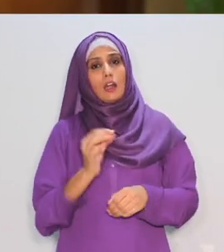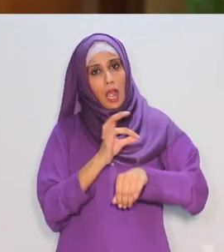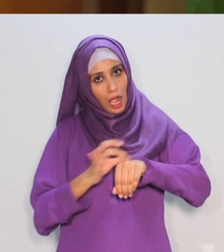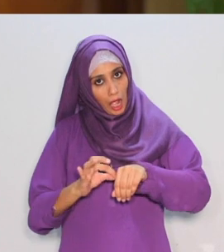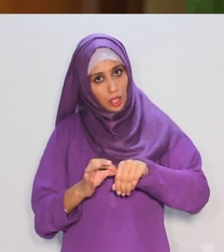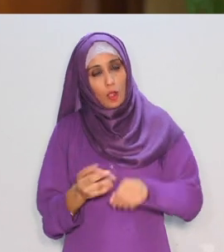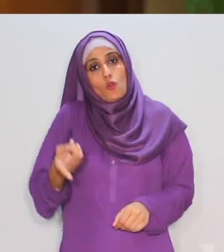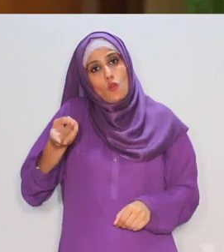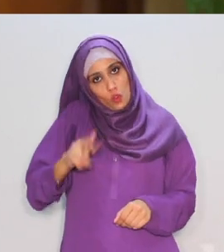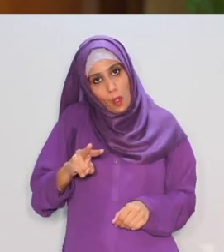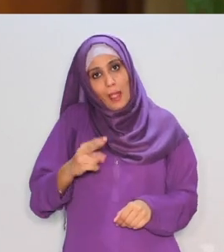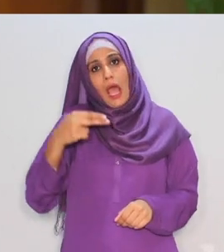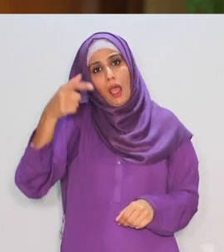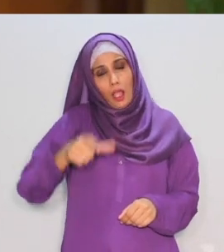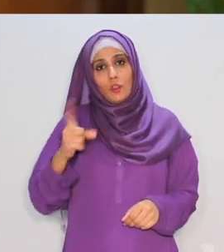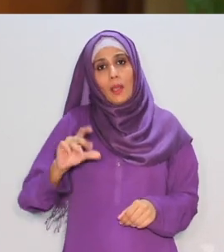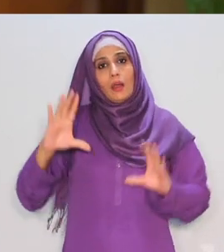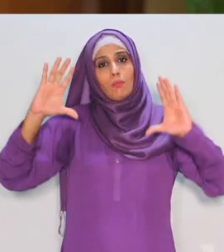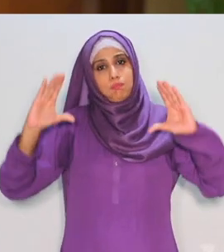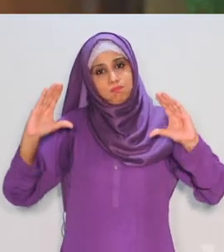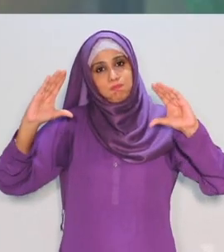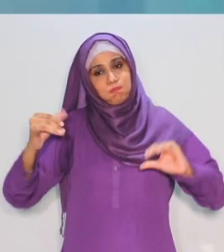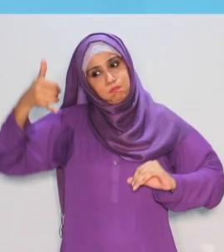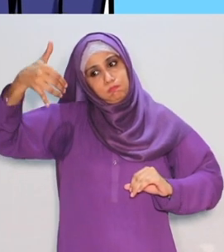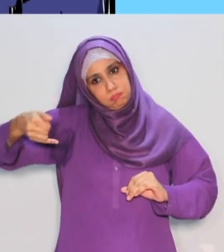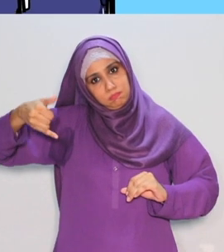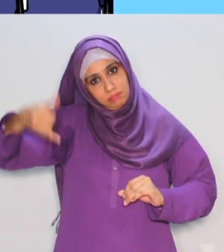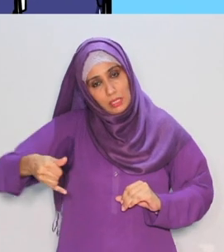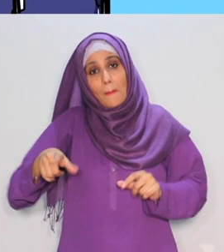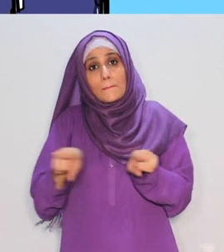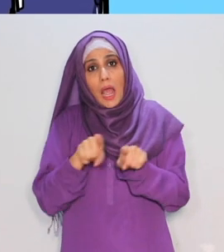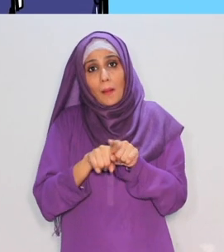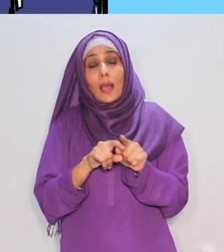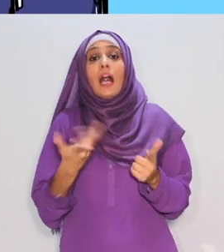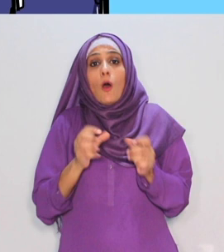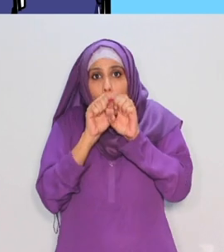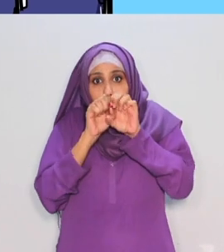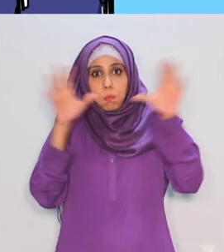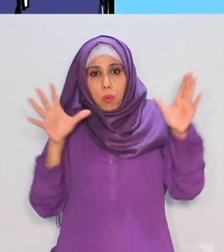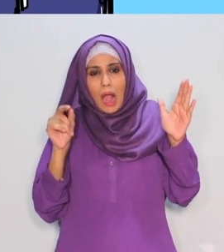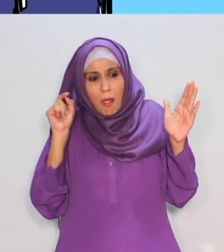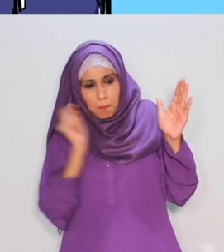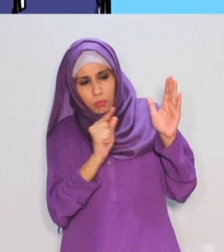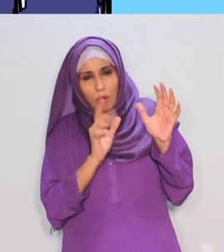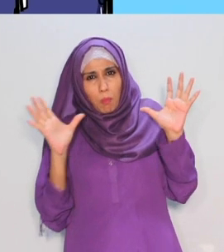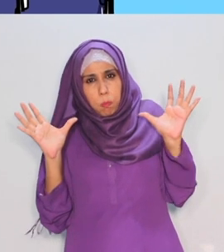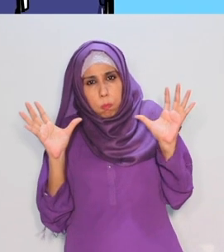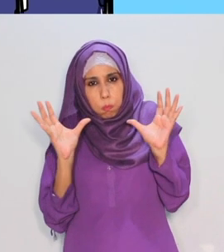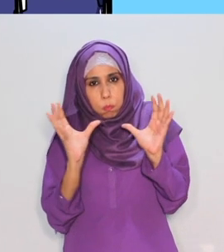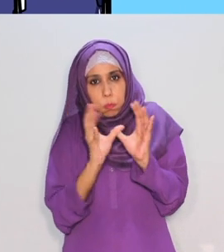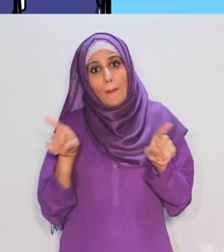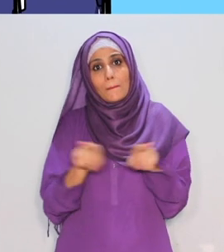हादी का कद छोटे से छोटा होता गया, ऐसा लग रहा था जैसे किसी गुब्बारे में से आहिस्ता